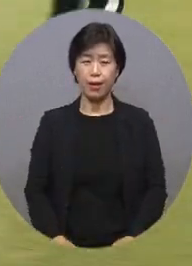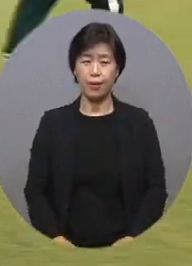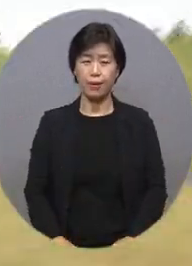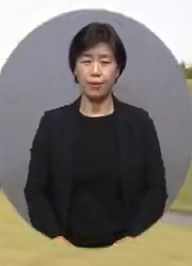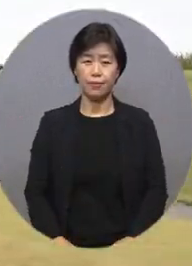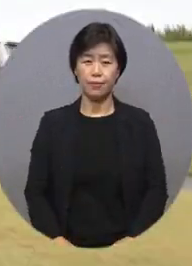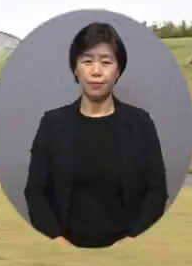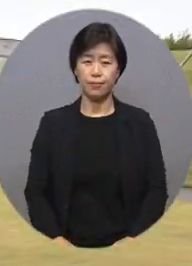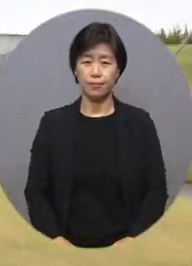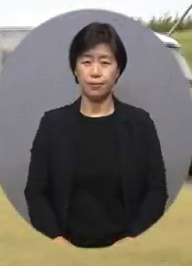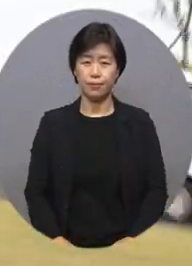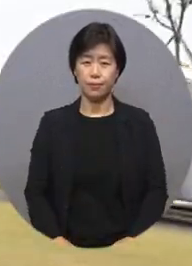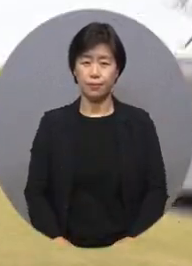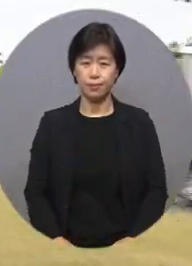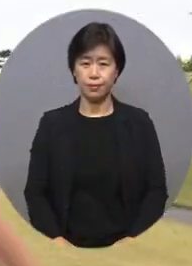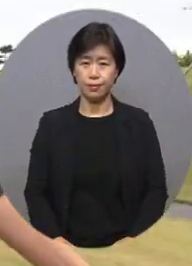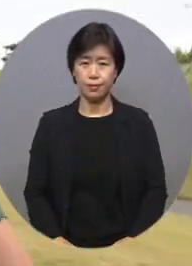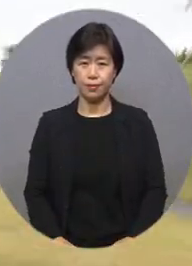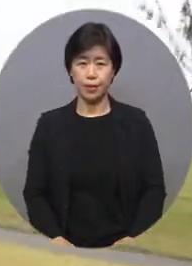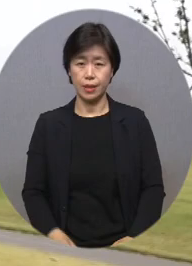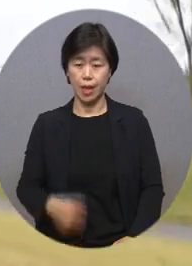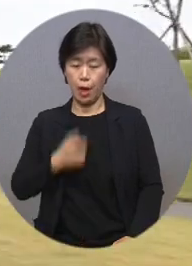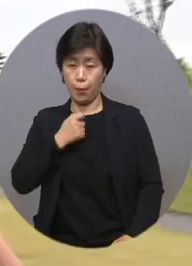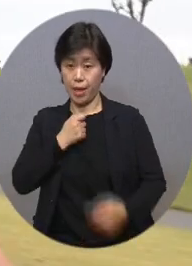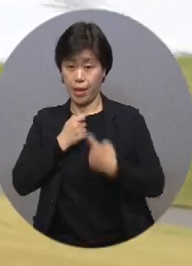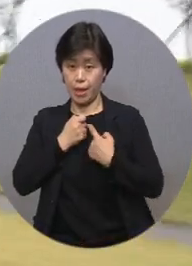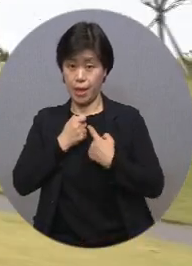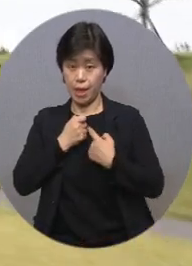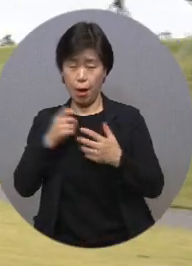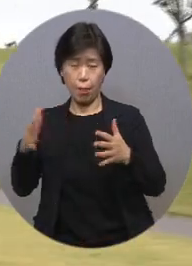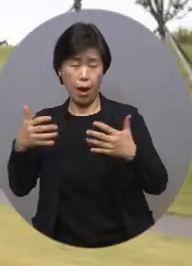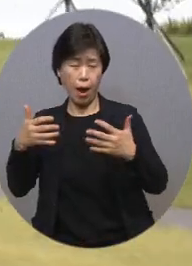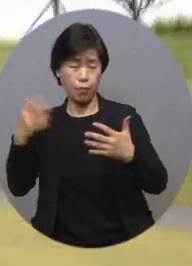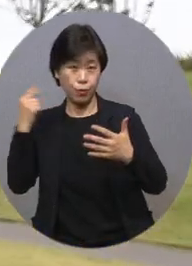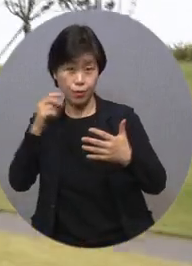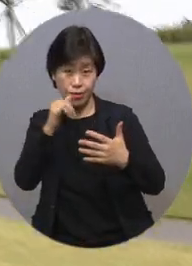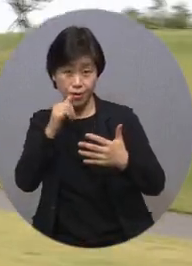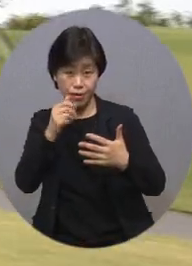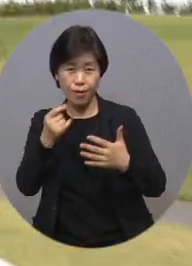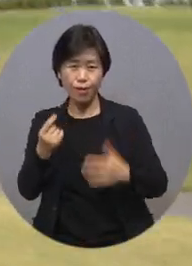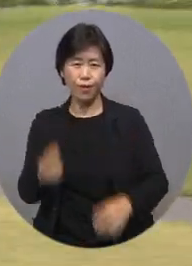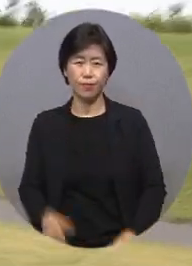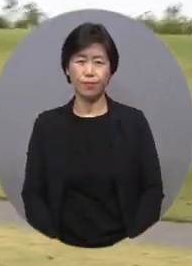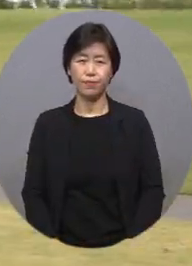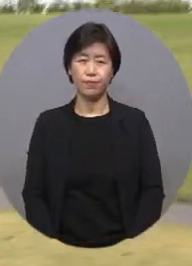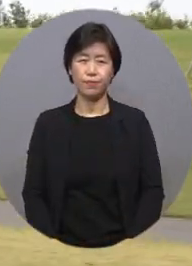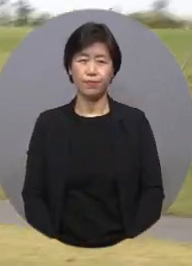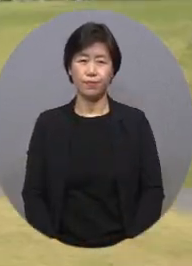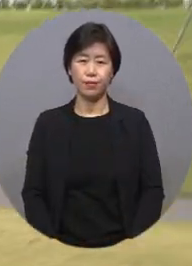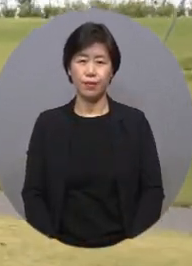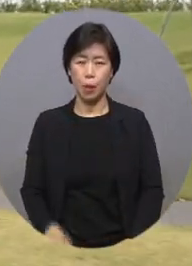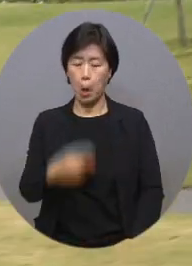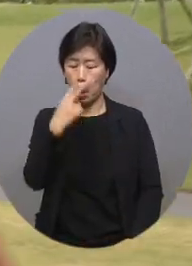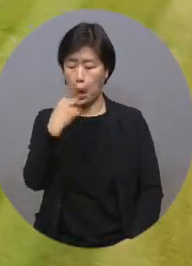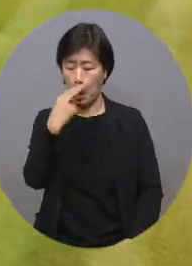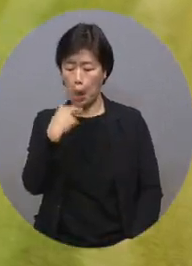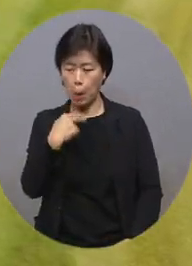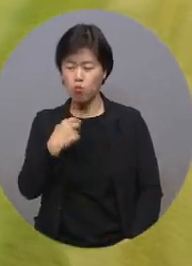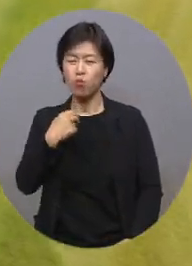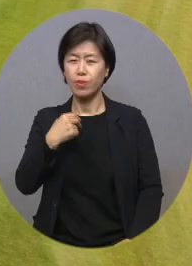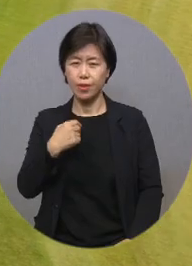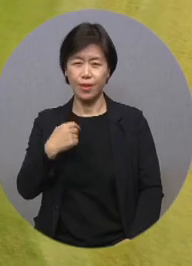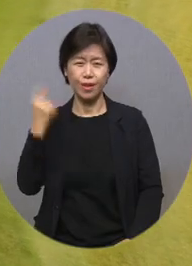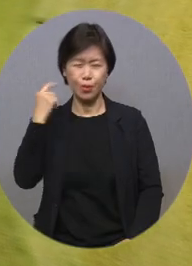창피하지. 이 마이크, 이 바람 소리 다 들어가면 대박인데. 그러니까 바람 소리도 들어가고 우리 콧물 소리도 들어가고.